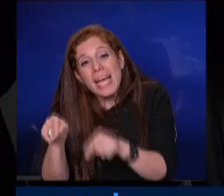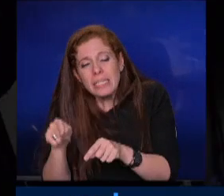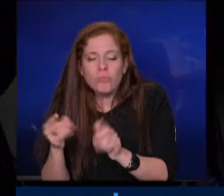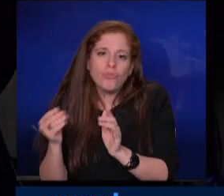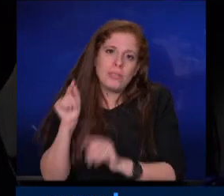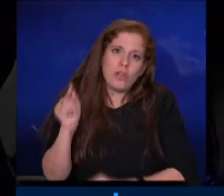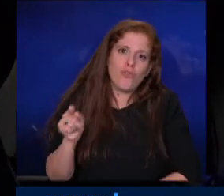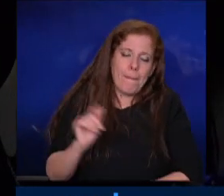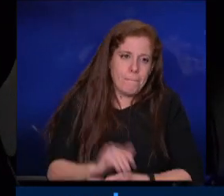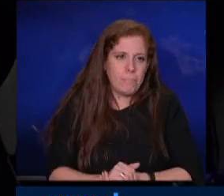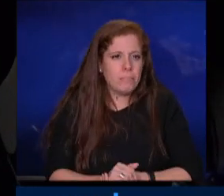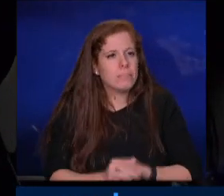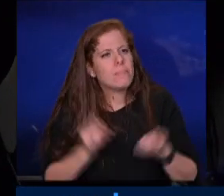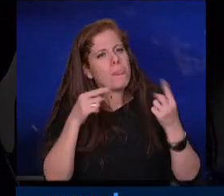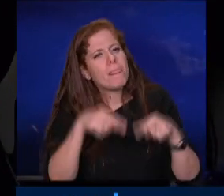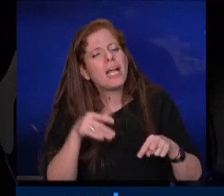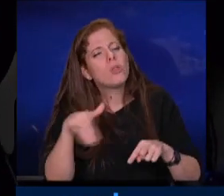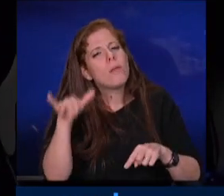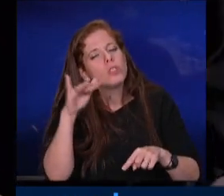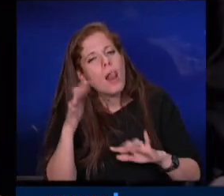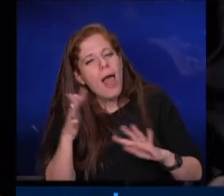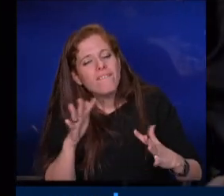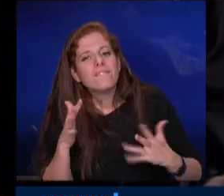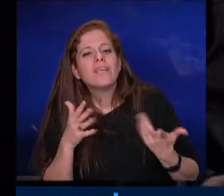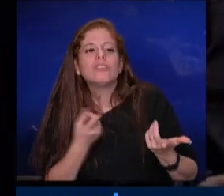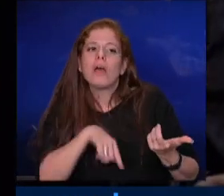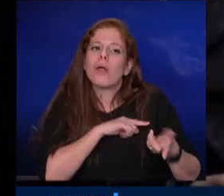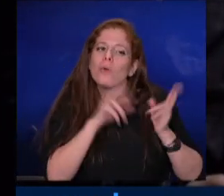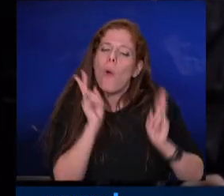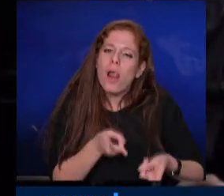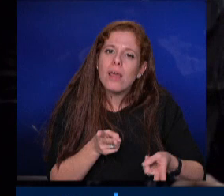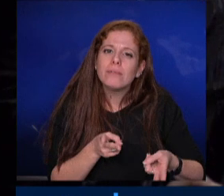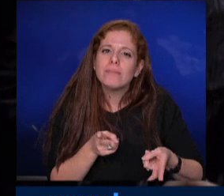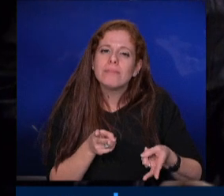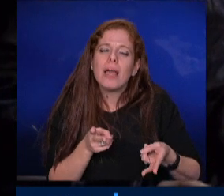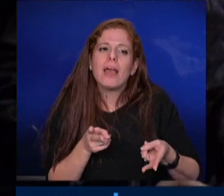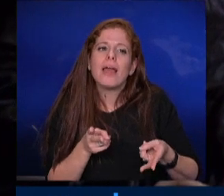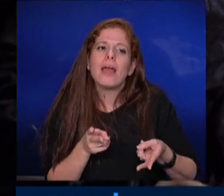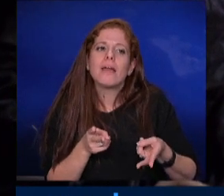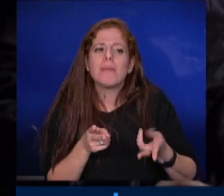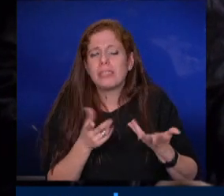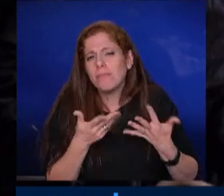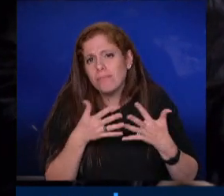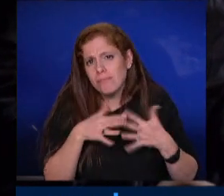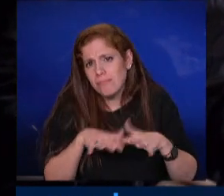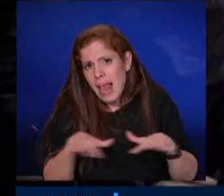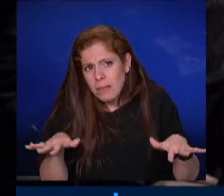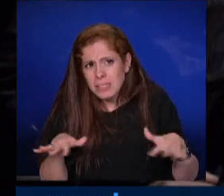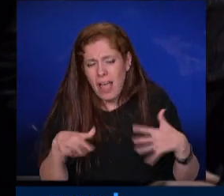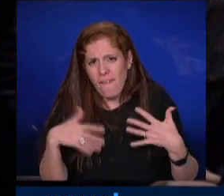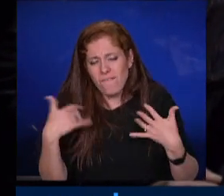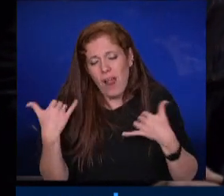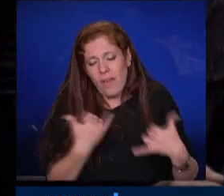שם. הגענו למין שלב בשלות שאנחנו יכולים בעצם להתפזר ולהביא את הערך המוסף